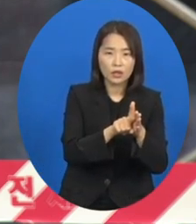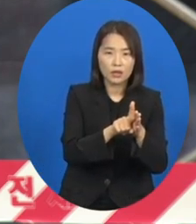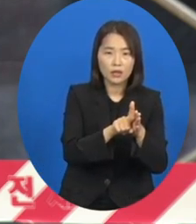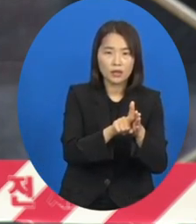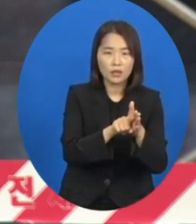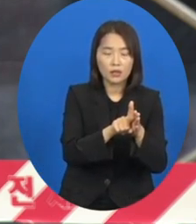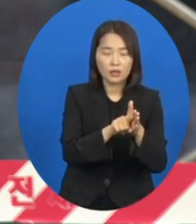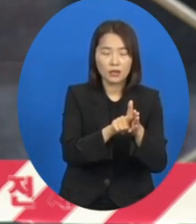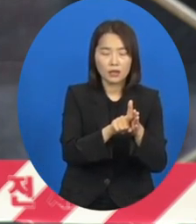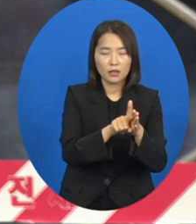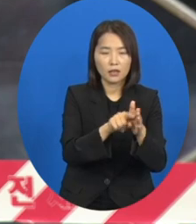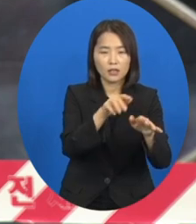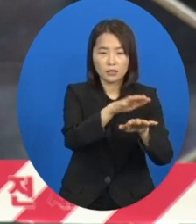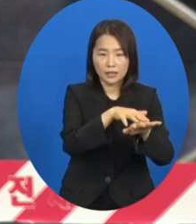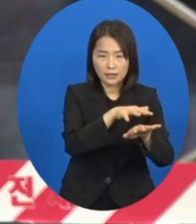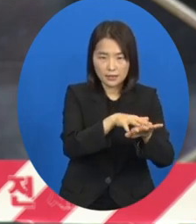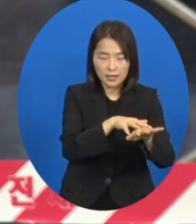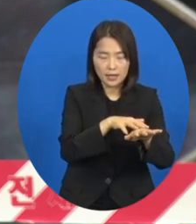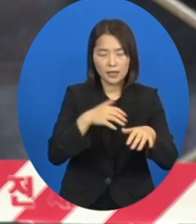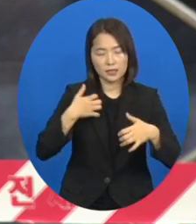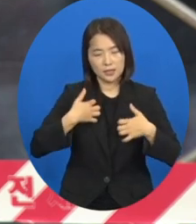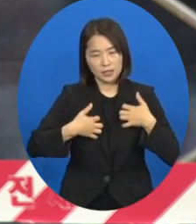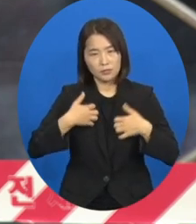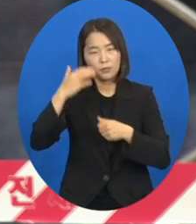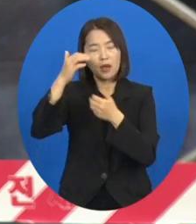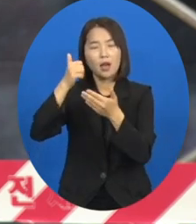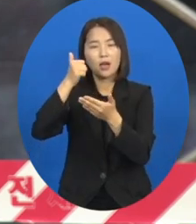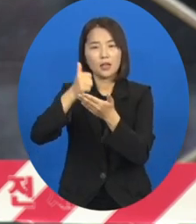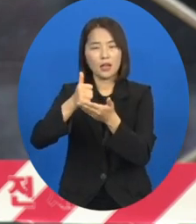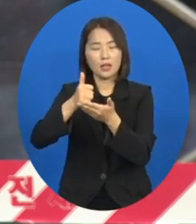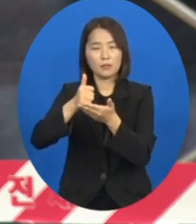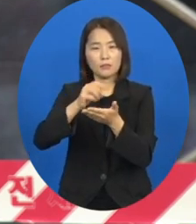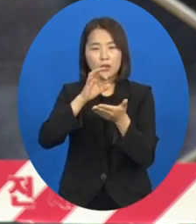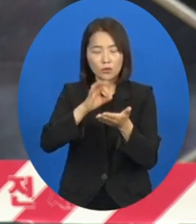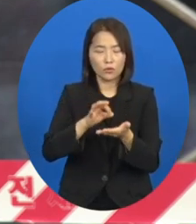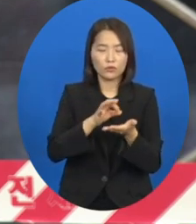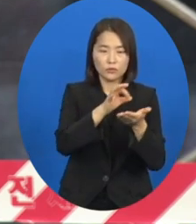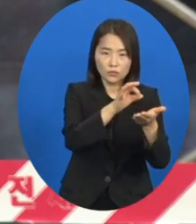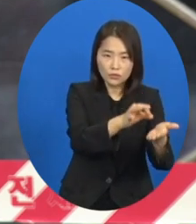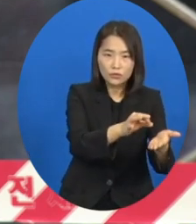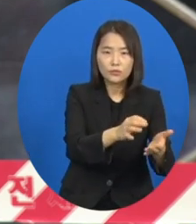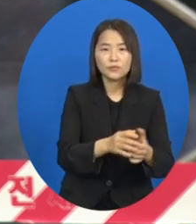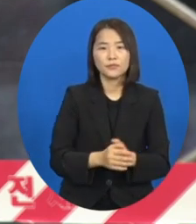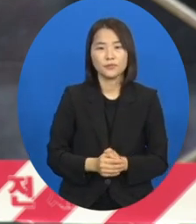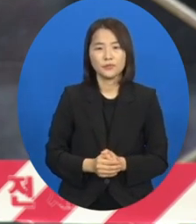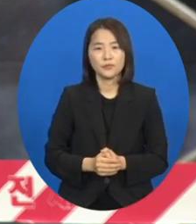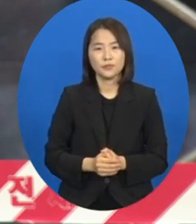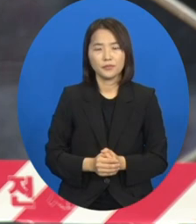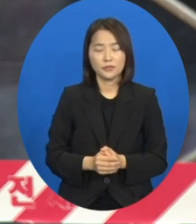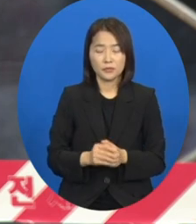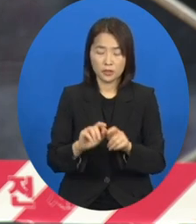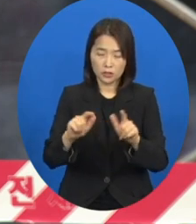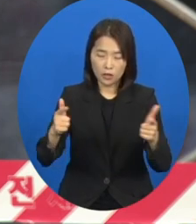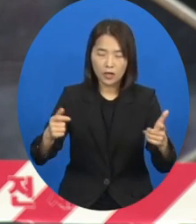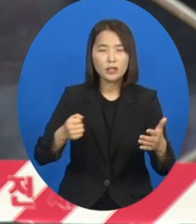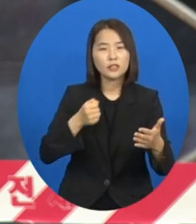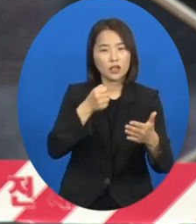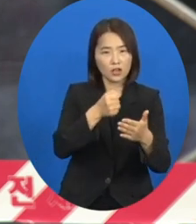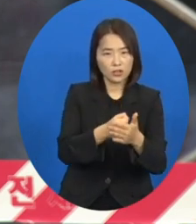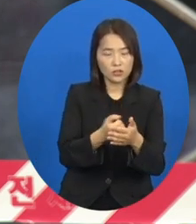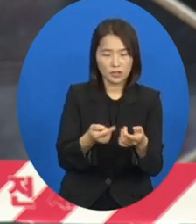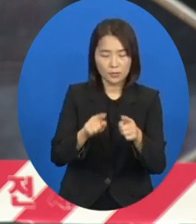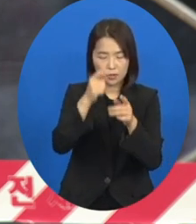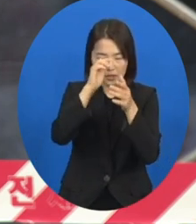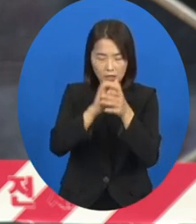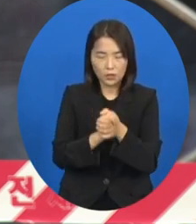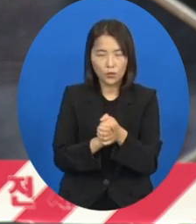있는 선교단체의 기쁨으로 하나님의 재정을 흘려보내고 이런 크고 작은 결정들을 함께